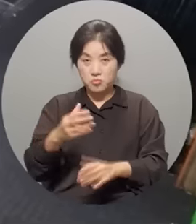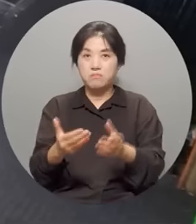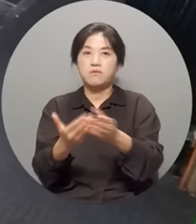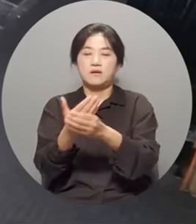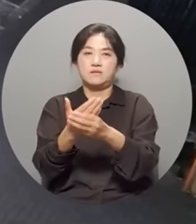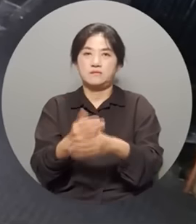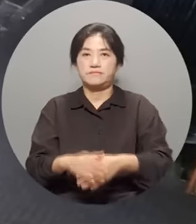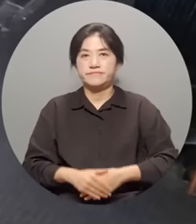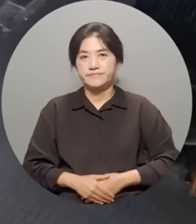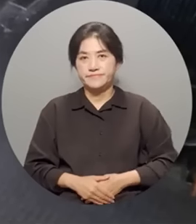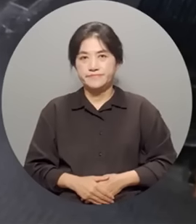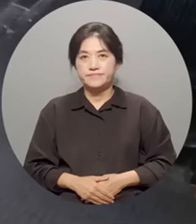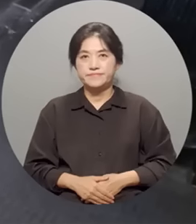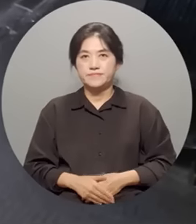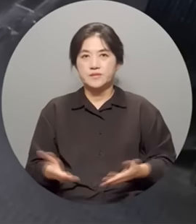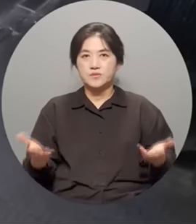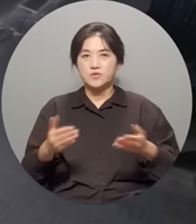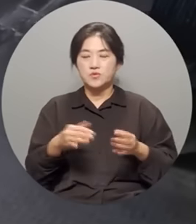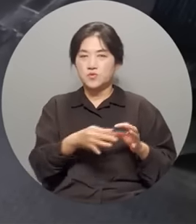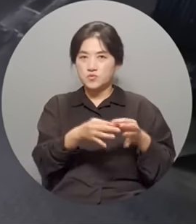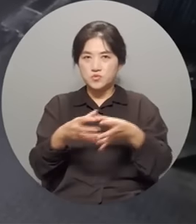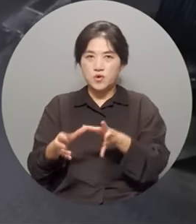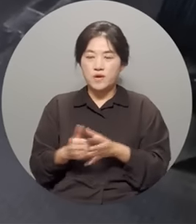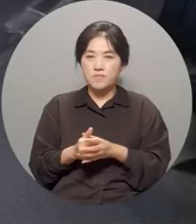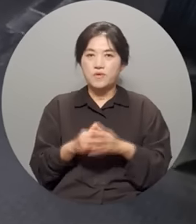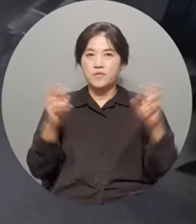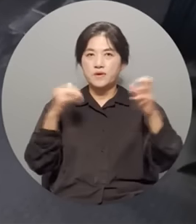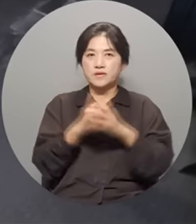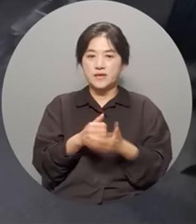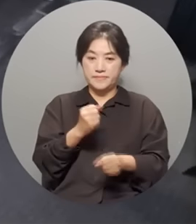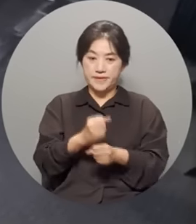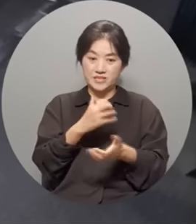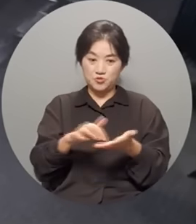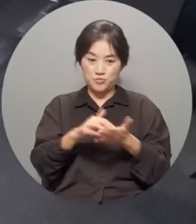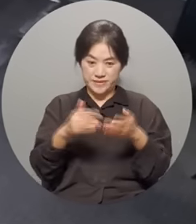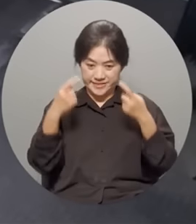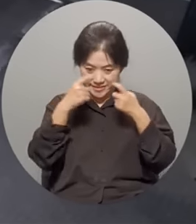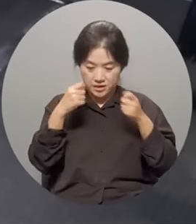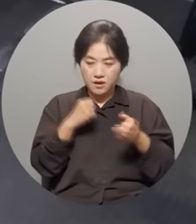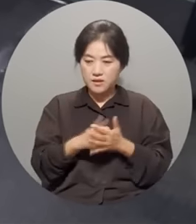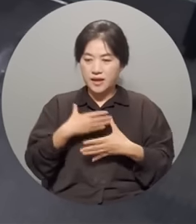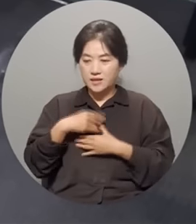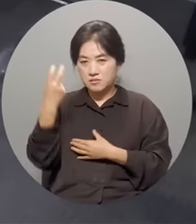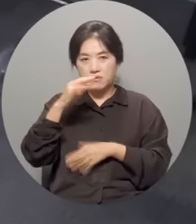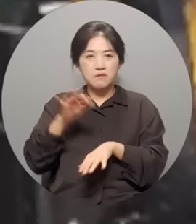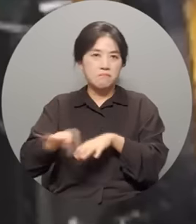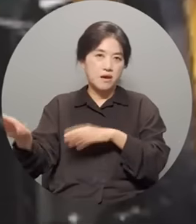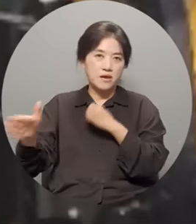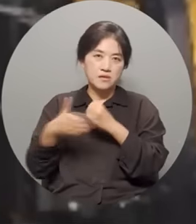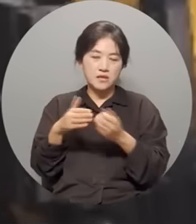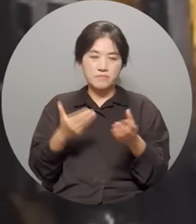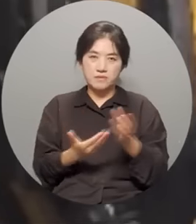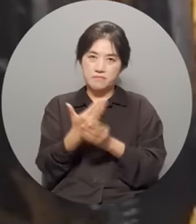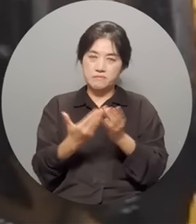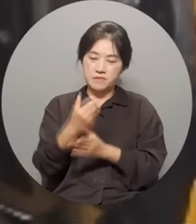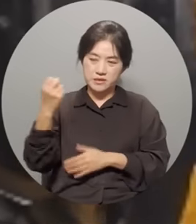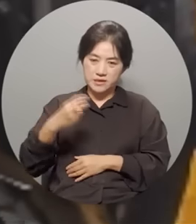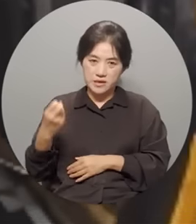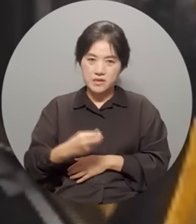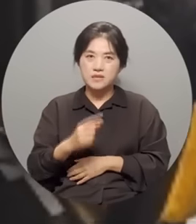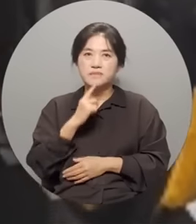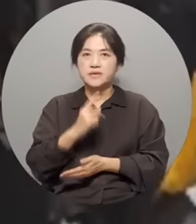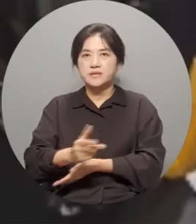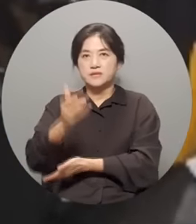반복됐습니다. 노동조합은 사측이 생산량에만 집중하고 안전관리에는 소홀해 사고가 계속됐다고